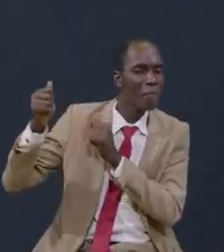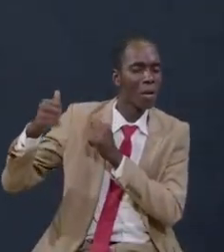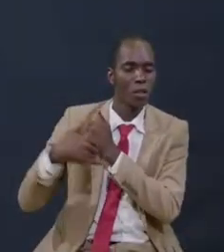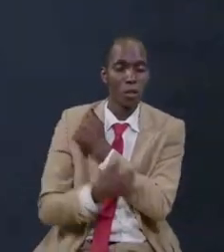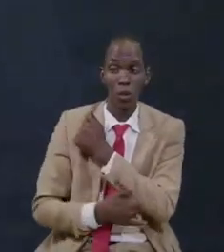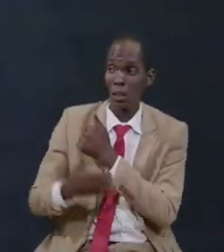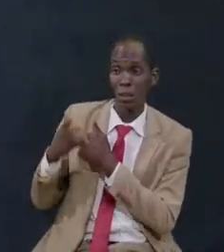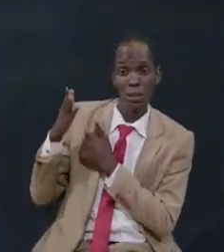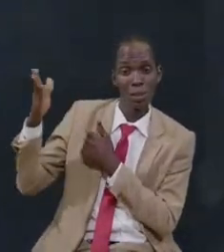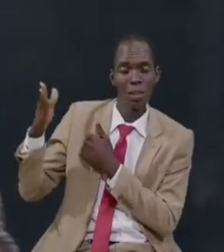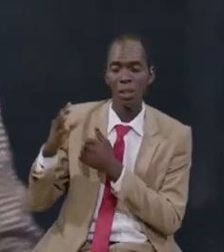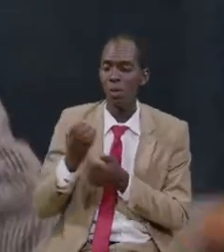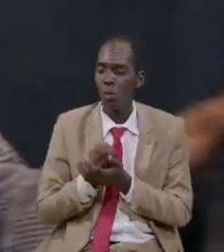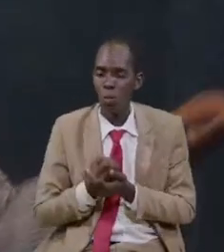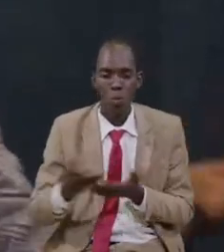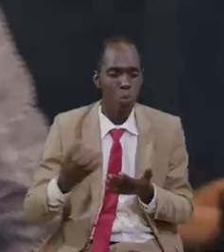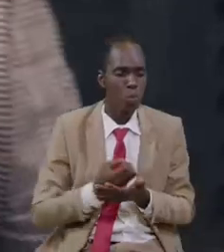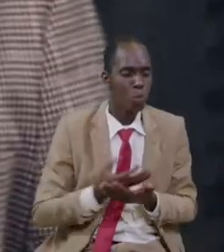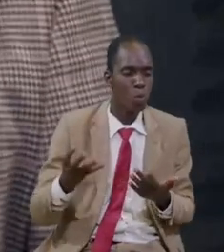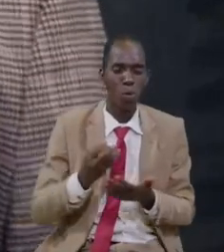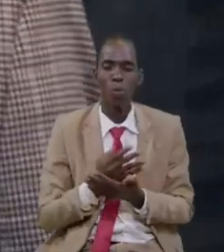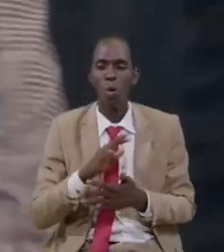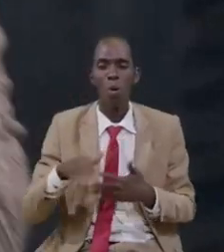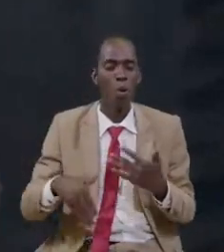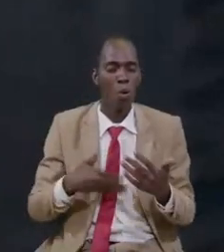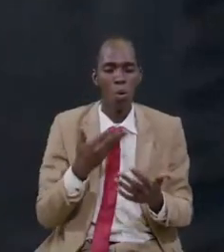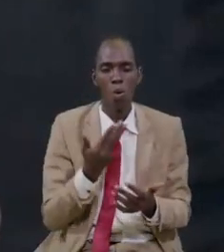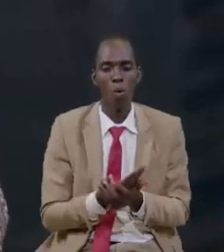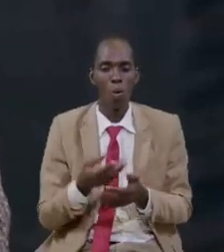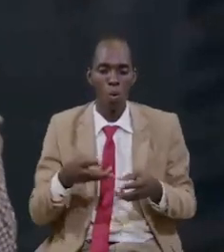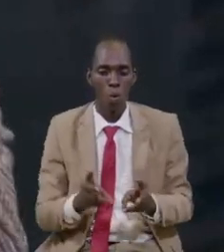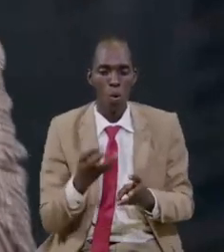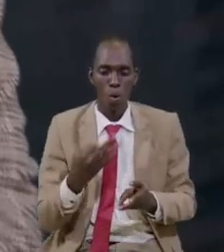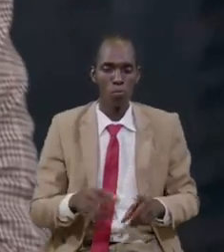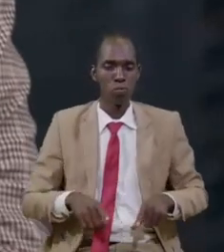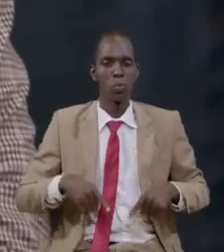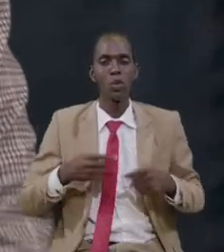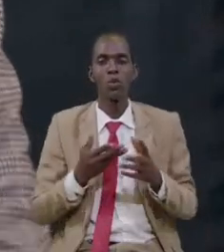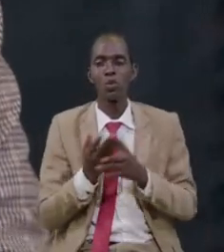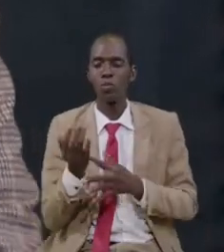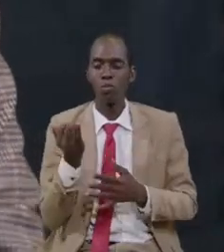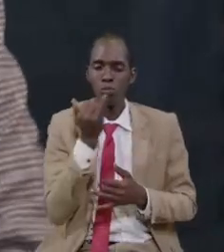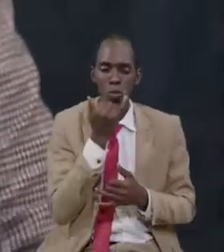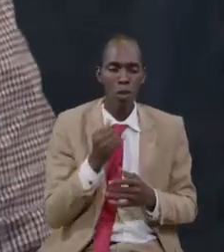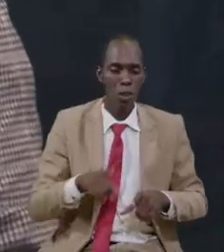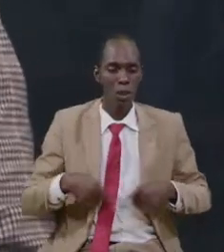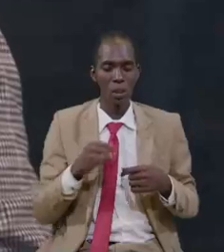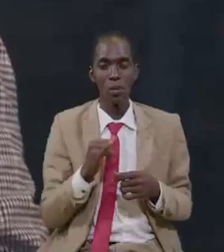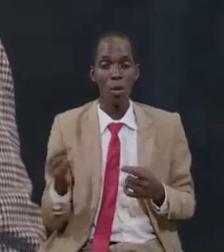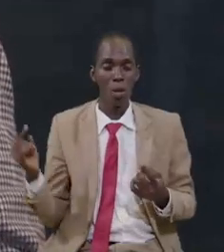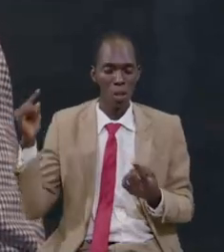gaspillé, toutes ses ressources en vivant dans la débauche jusqu'à ce qu'il